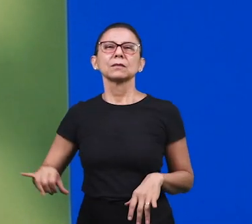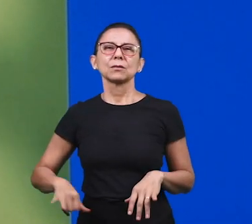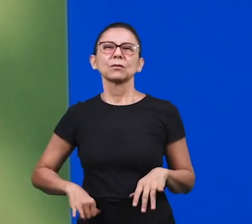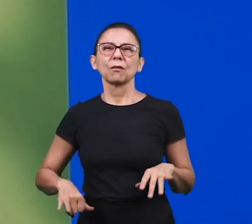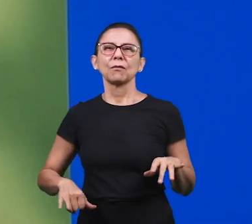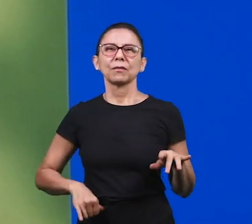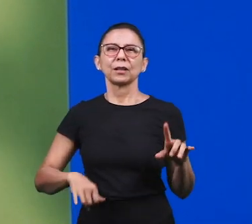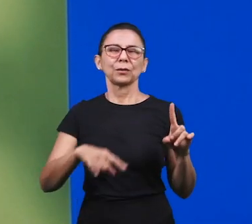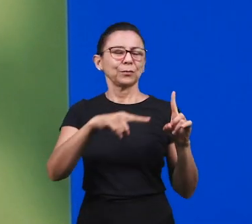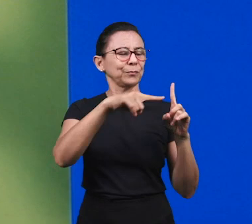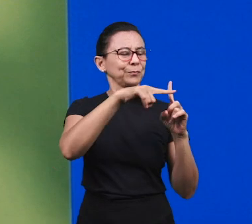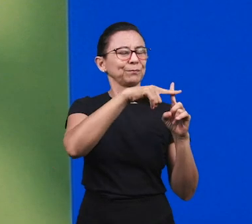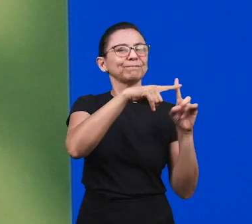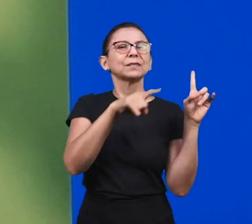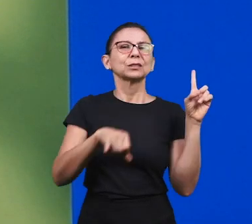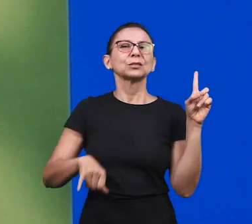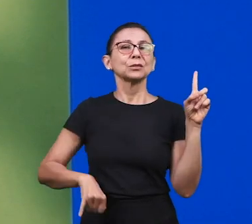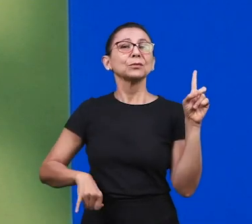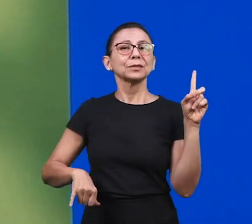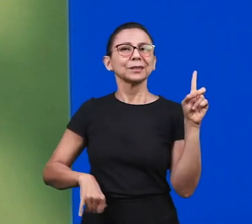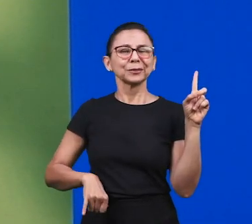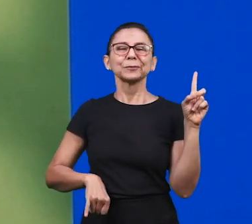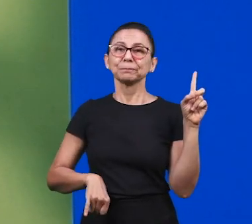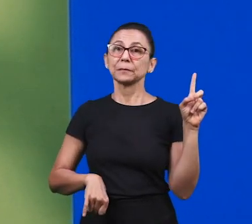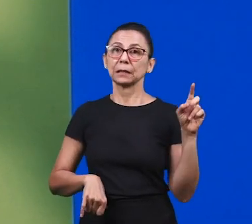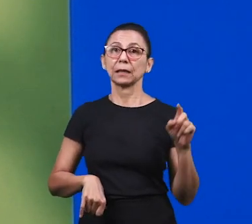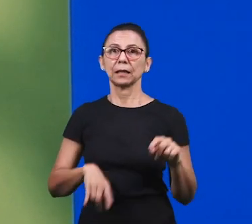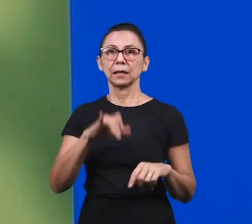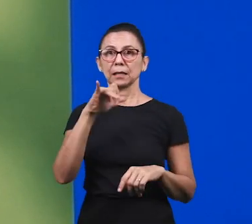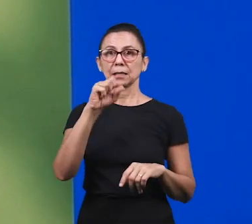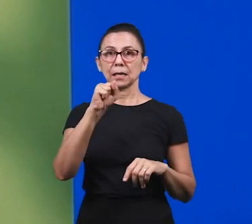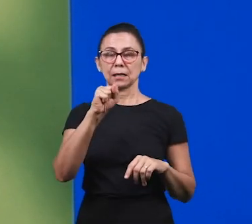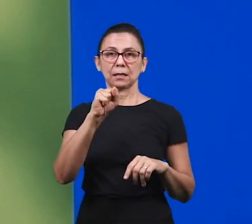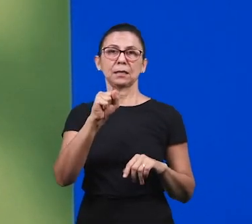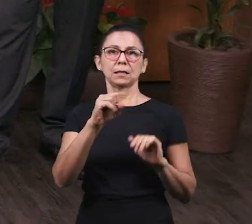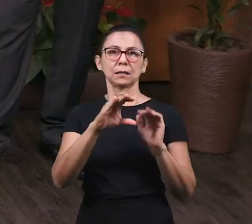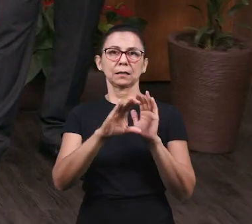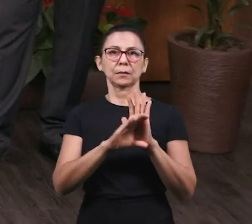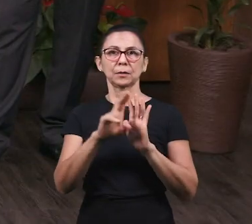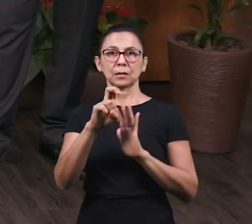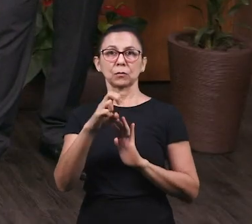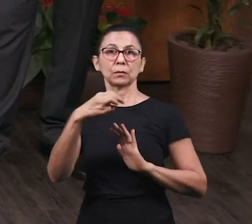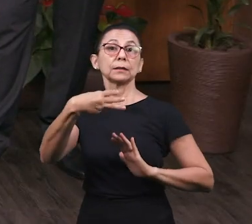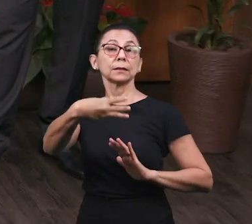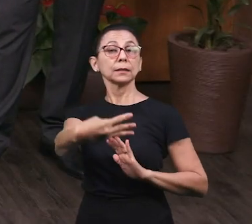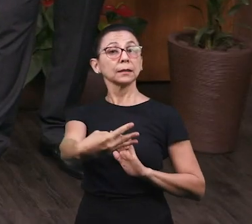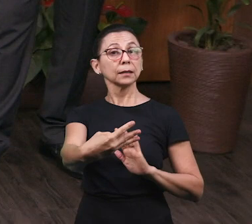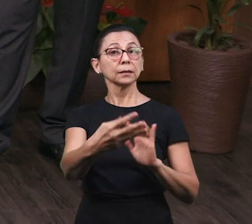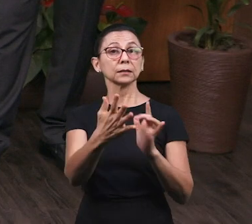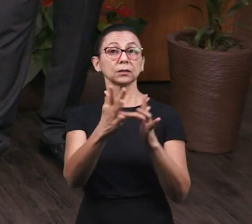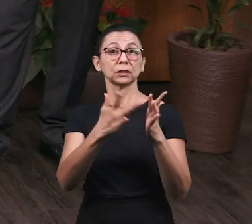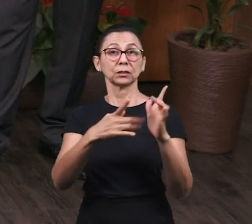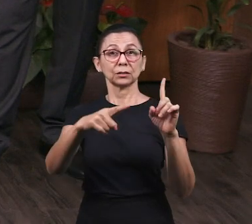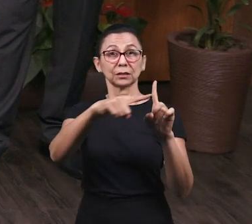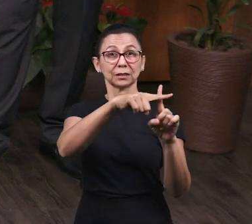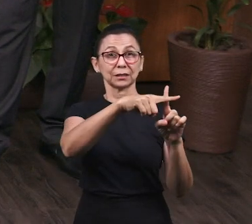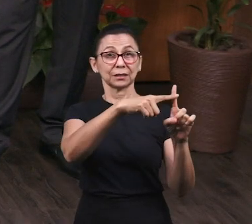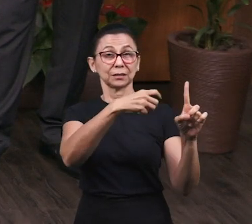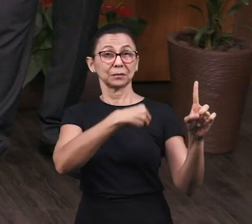est enregistré par le prophète Ésaïe, chapitre 56. Il a pris sur lui